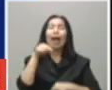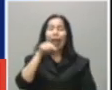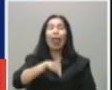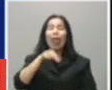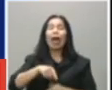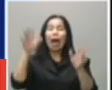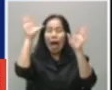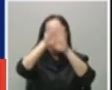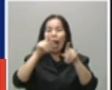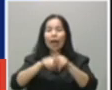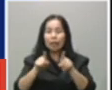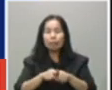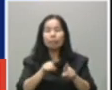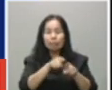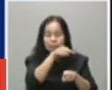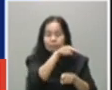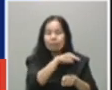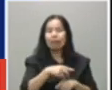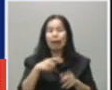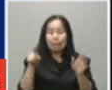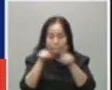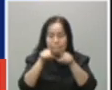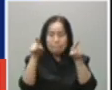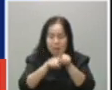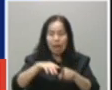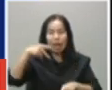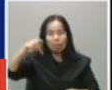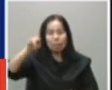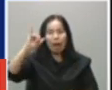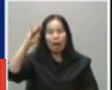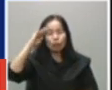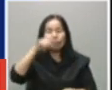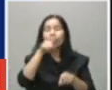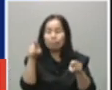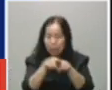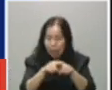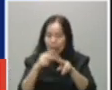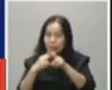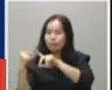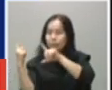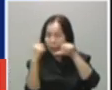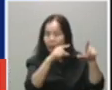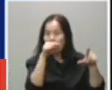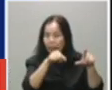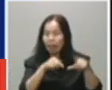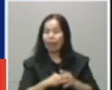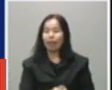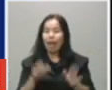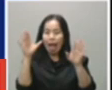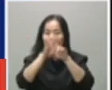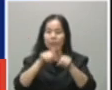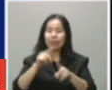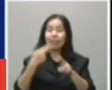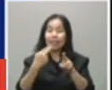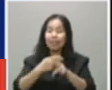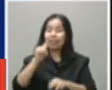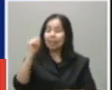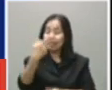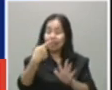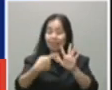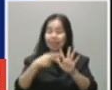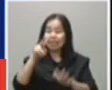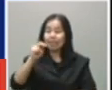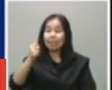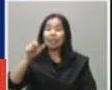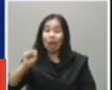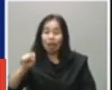เอกประยุทธ์ครับว่าเป็นตู่ธานอสครับก็เหมือนกับ ธานอสเนี่ยนะครับเรื่องดีๆที่ใ